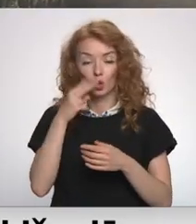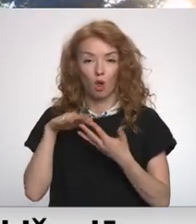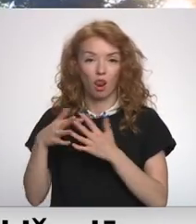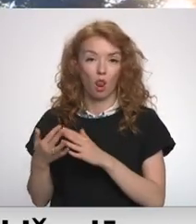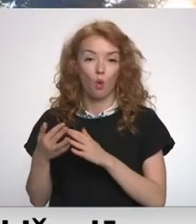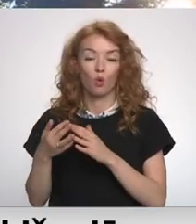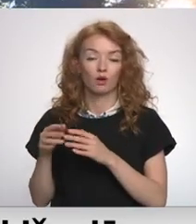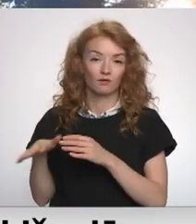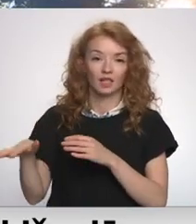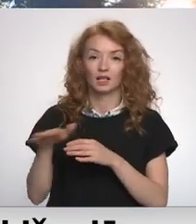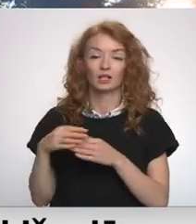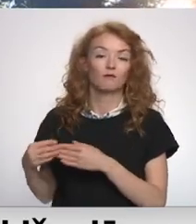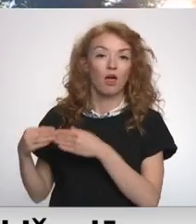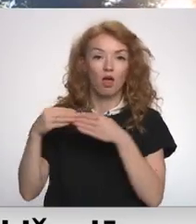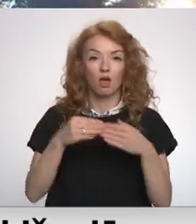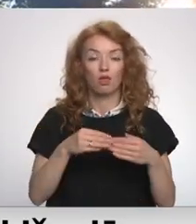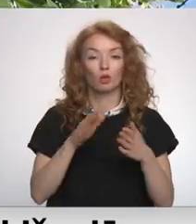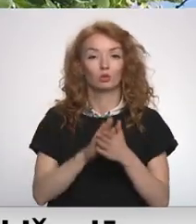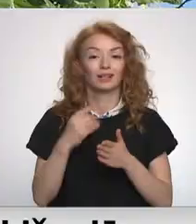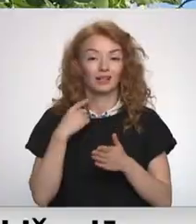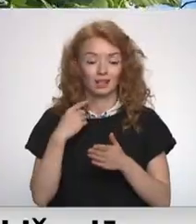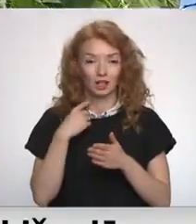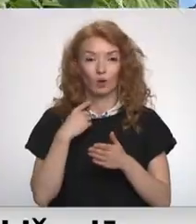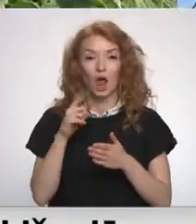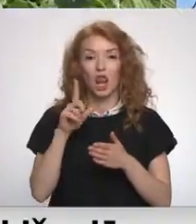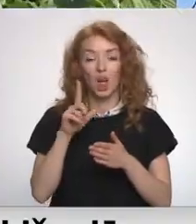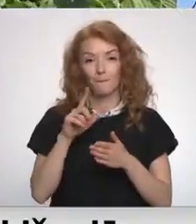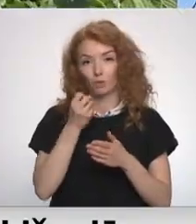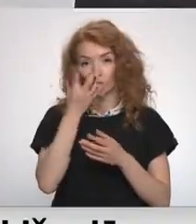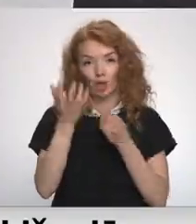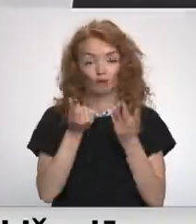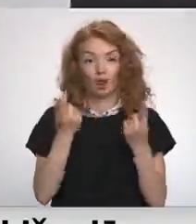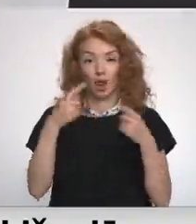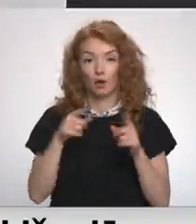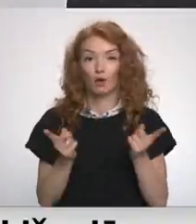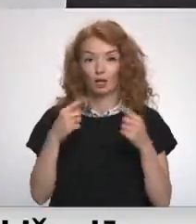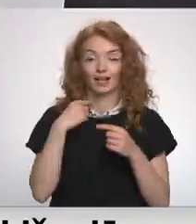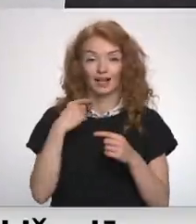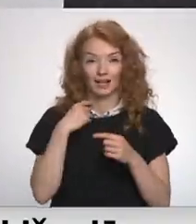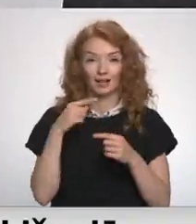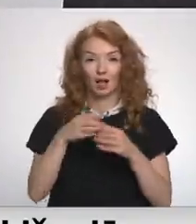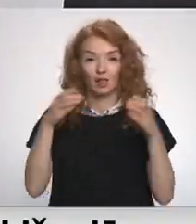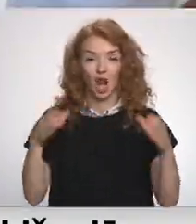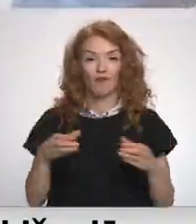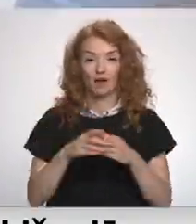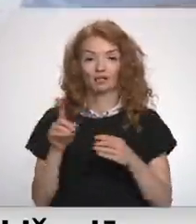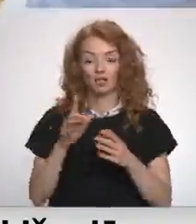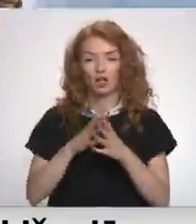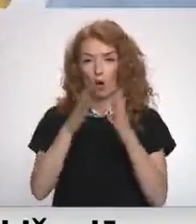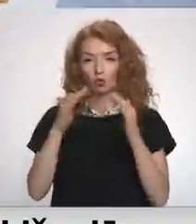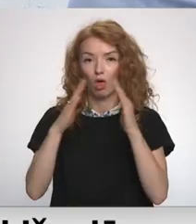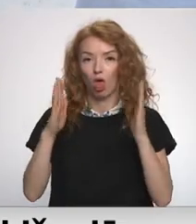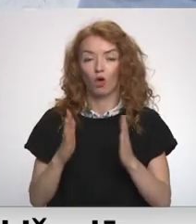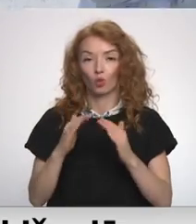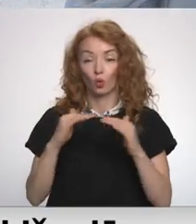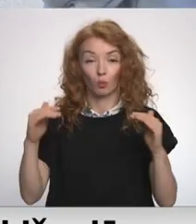laukvides saimniecībām tika vestas ganībās uz Rīgu tieši liepu ziedēšanas laikā. Šobrīd Rīgā bišu dravas atrodas uz vairāku ēku